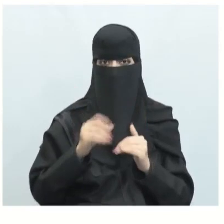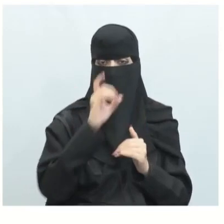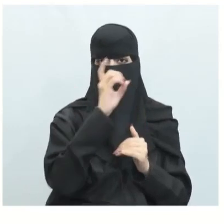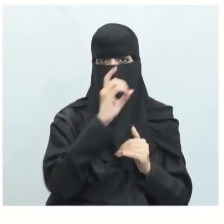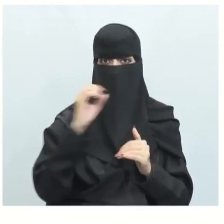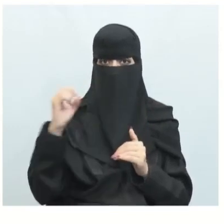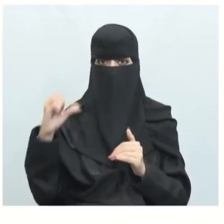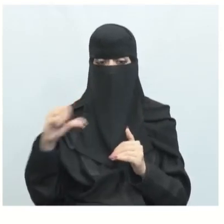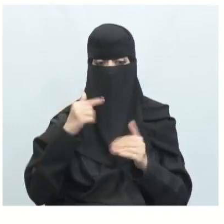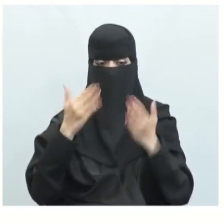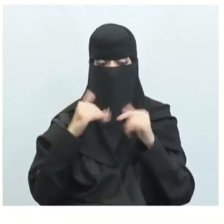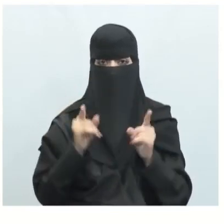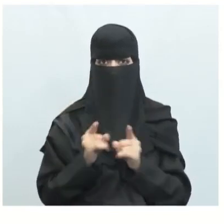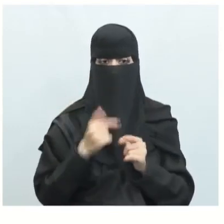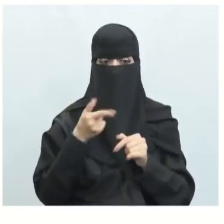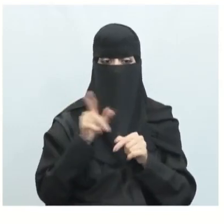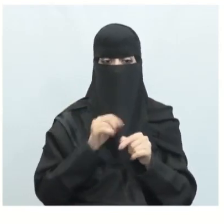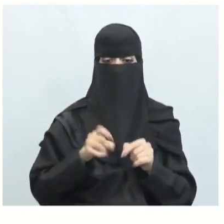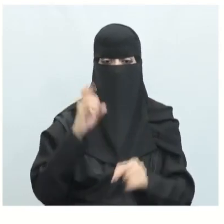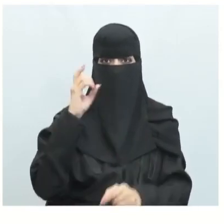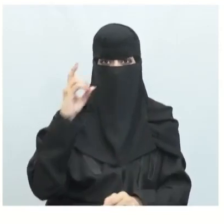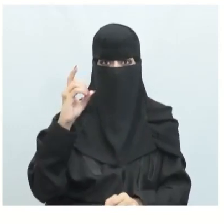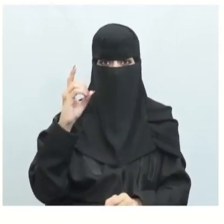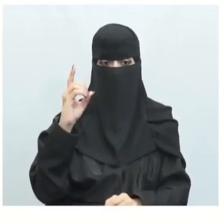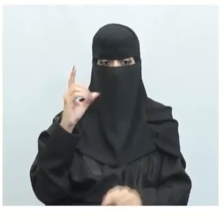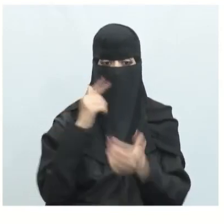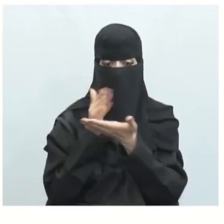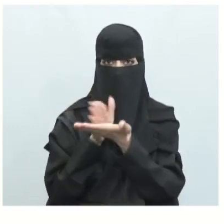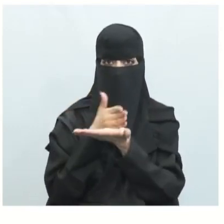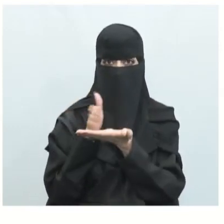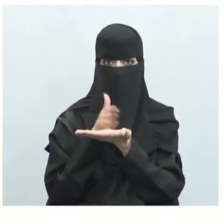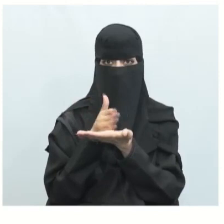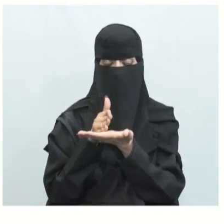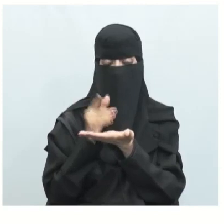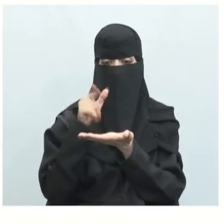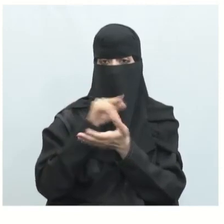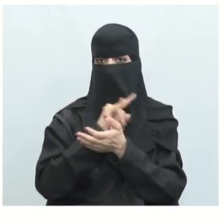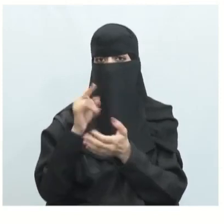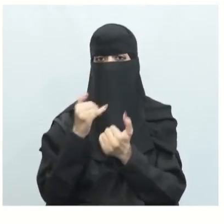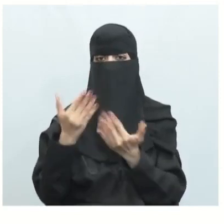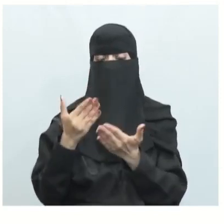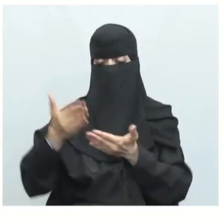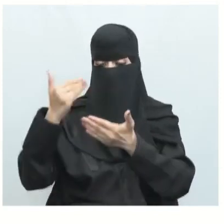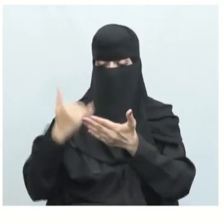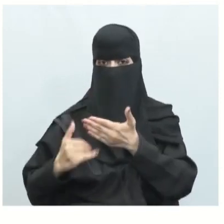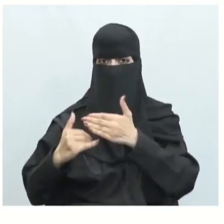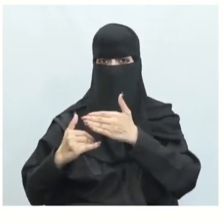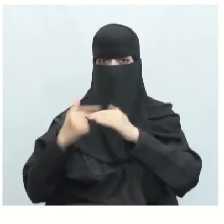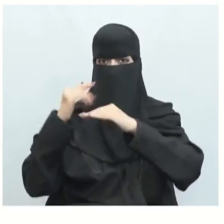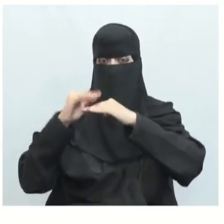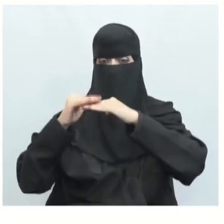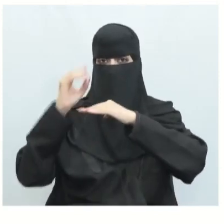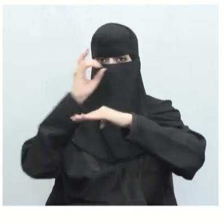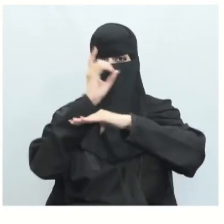والي هنا تحدده تضع الدي بلانك فارغ بمعنى انه لا يوجد من الدي